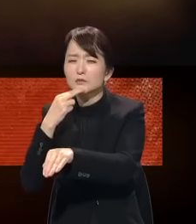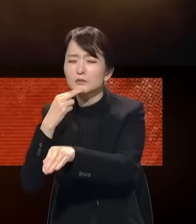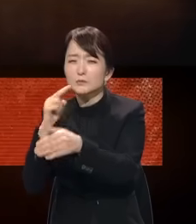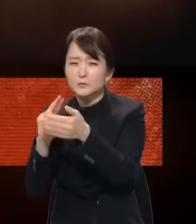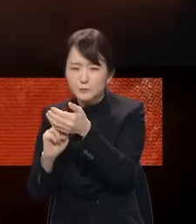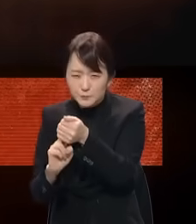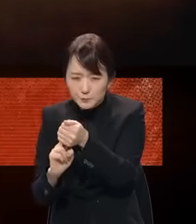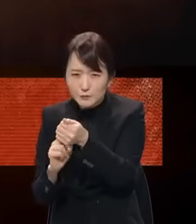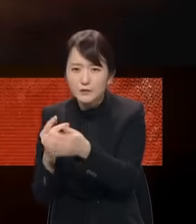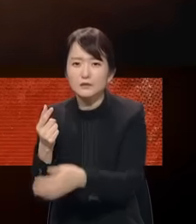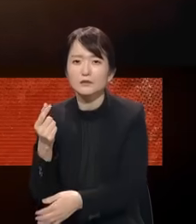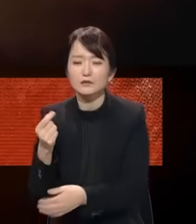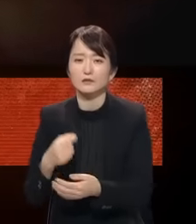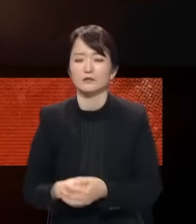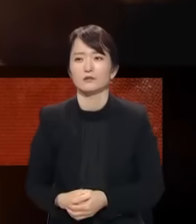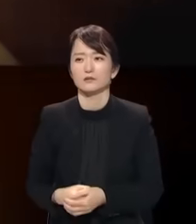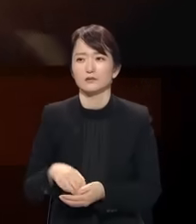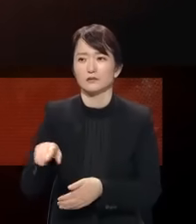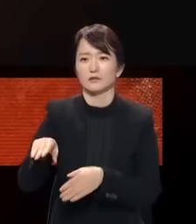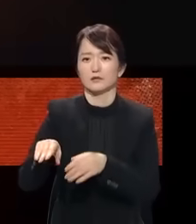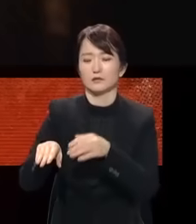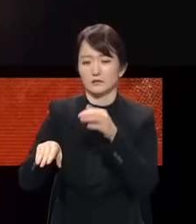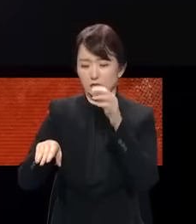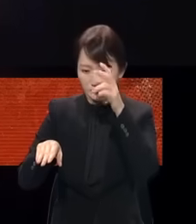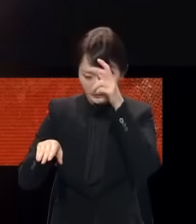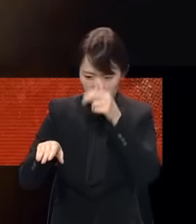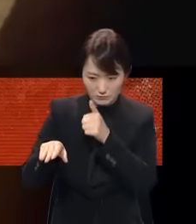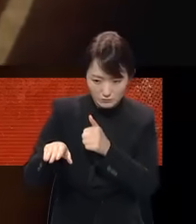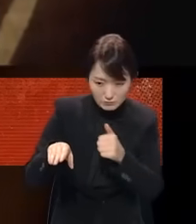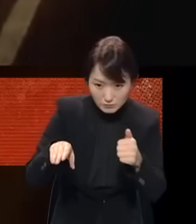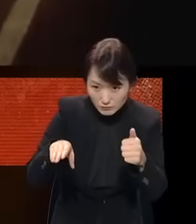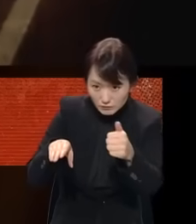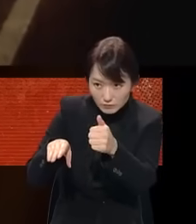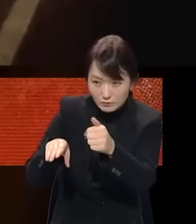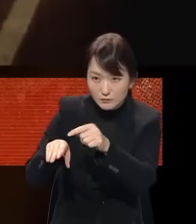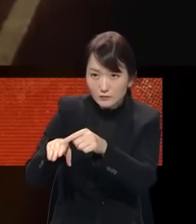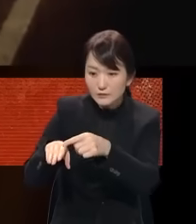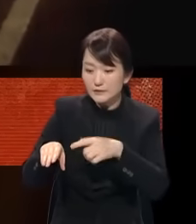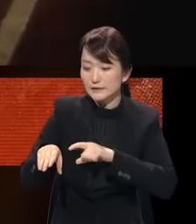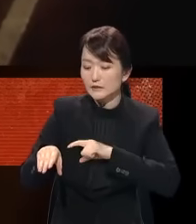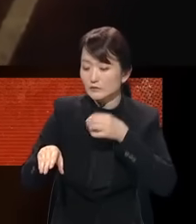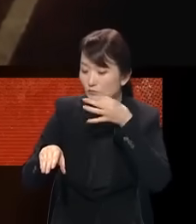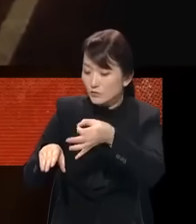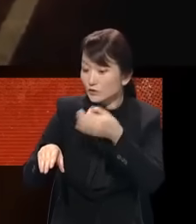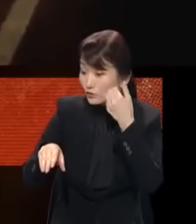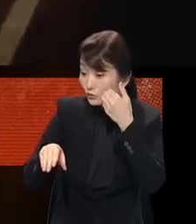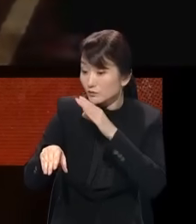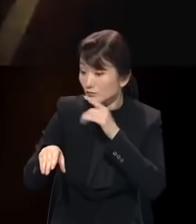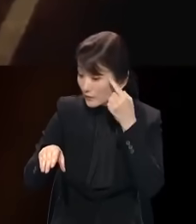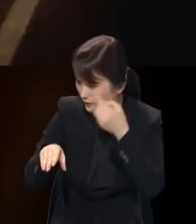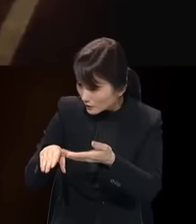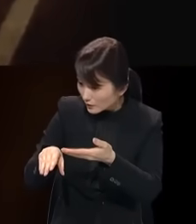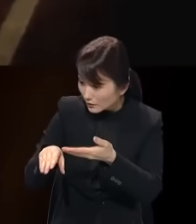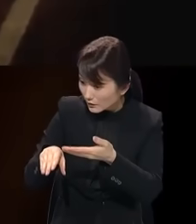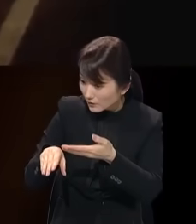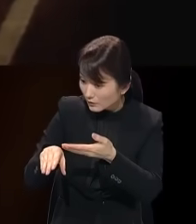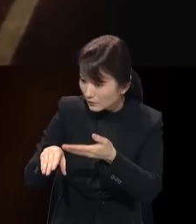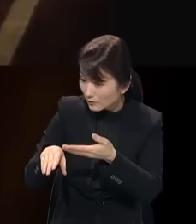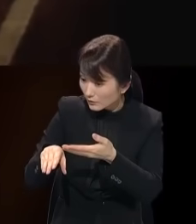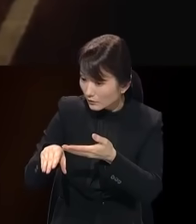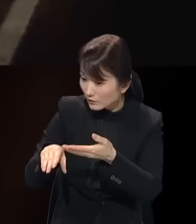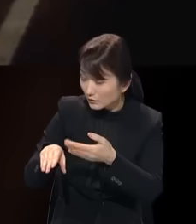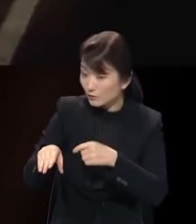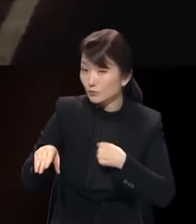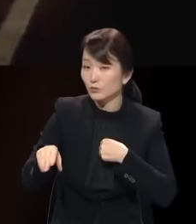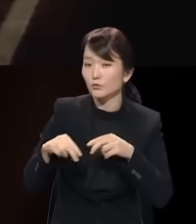숨어있던 모습이었습니다. 이 경찰이 차량 운전석 쪽으로 다가가서요. 이 남성 이름을 부르면서 누구시 맞죠? 물어봤는데요. 여기서는